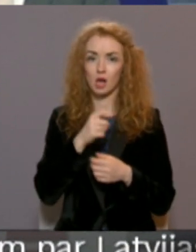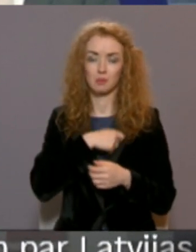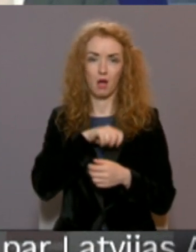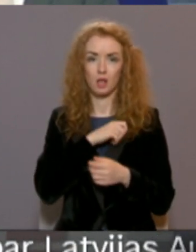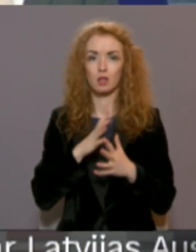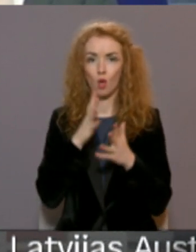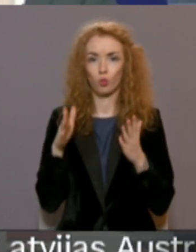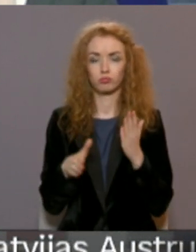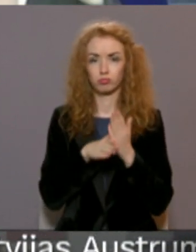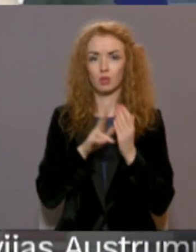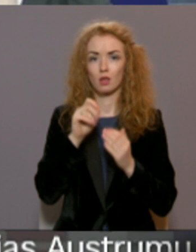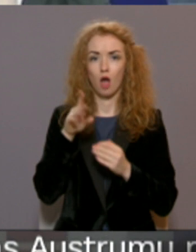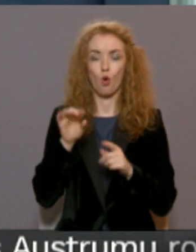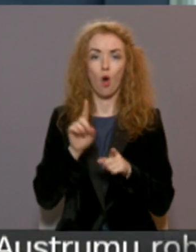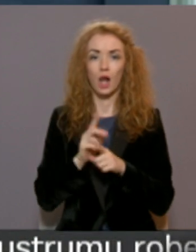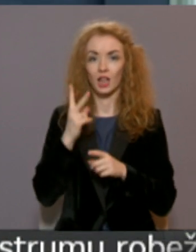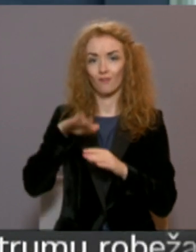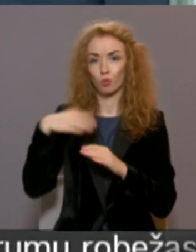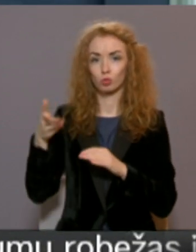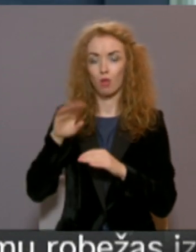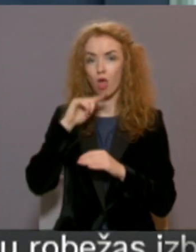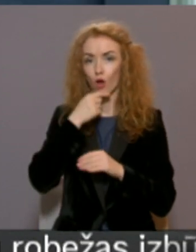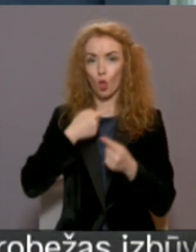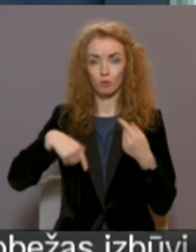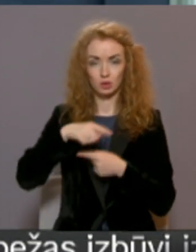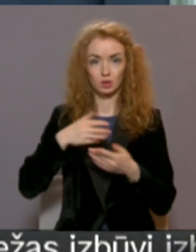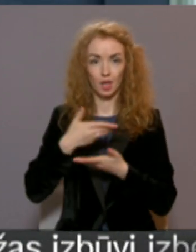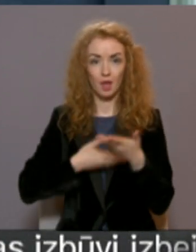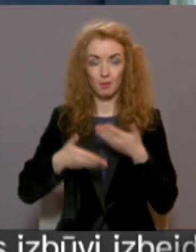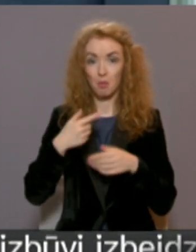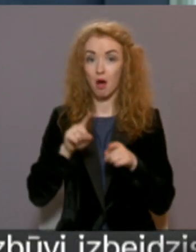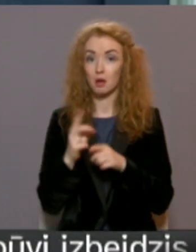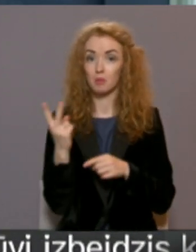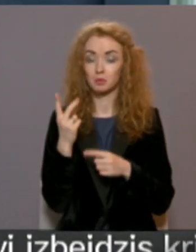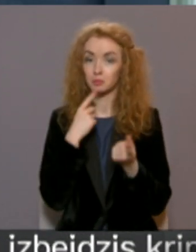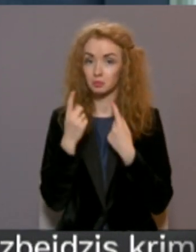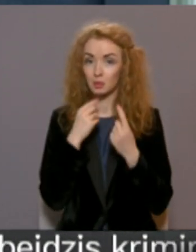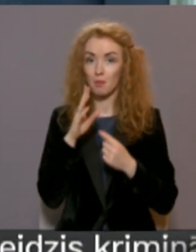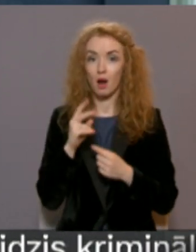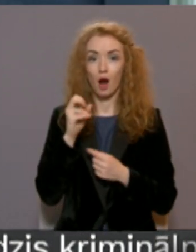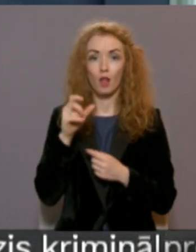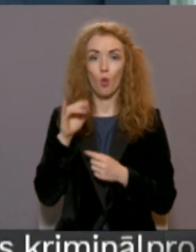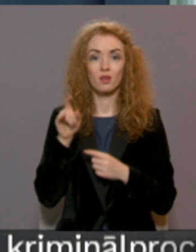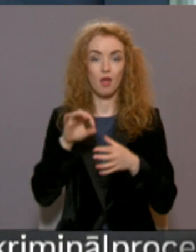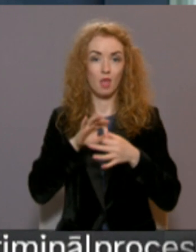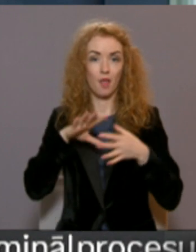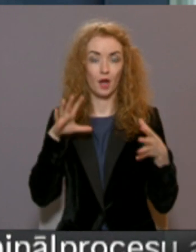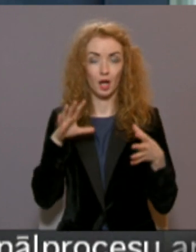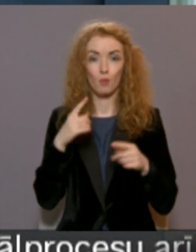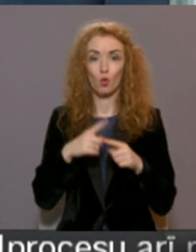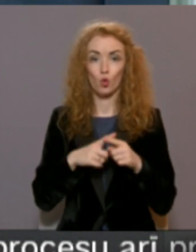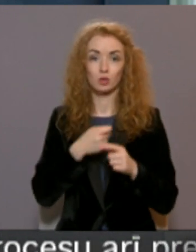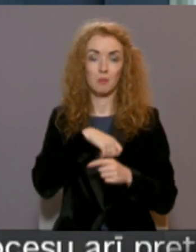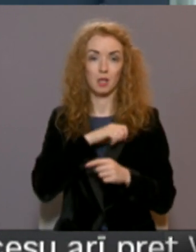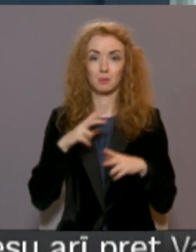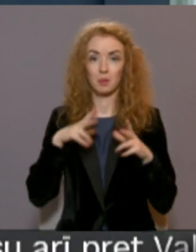arī divpusējo ekonomisko sadarbību. Abi premjerministri apsprieda arī Katalonijas neatkarības jautājumu. Pedro Sančes uzsvēra, ka